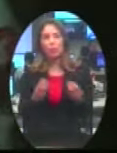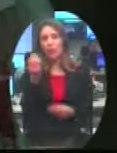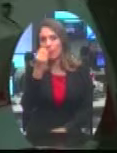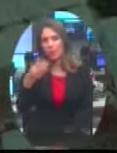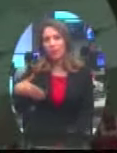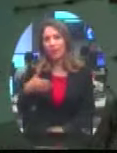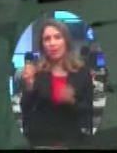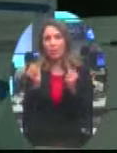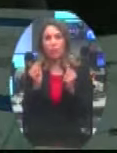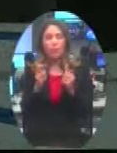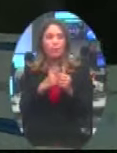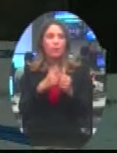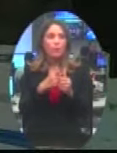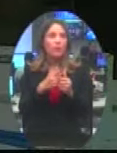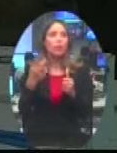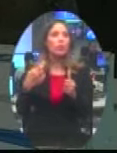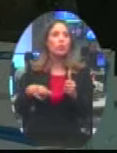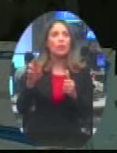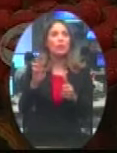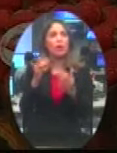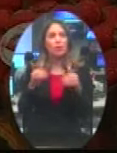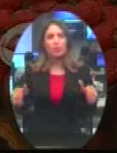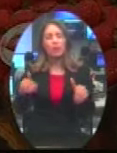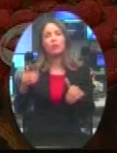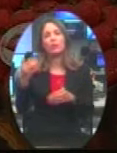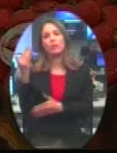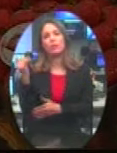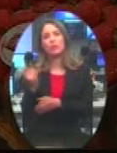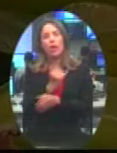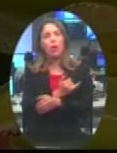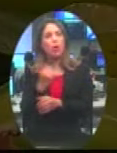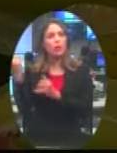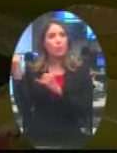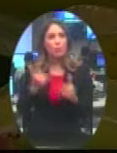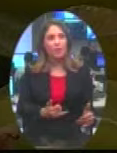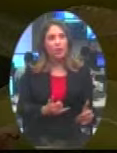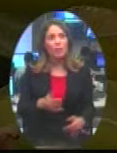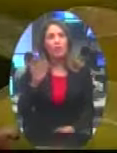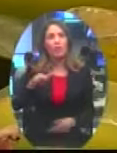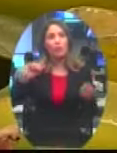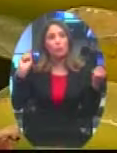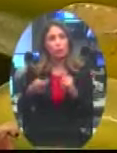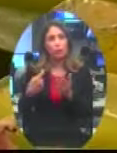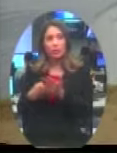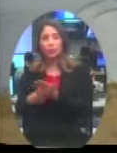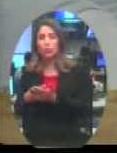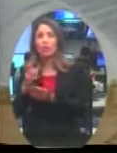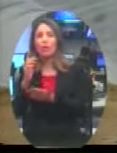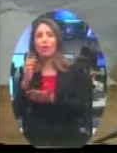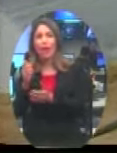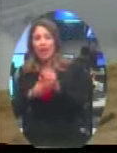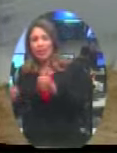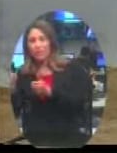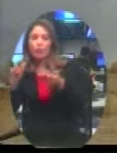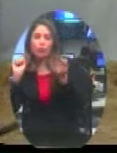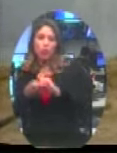הגדלת המכסות על ירקות קפואים מיובאים, ושינוי צורת סבסוד החקלאות מסבסוד עקיף לישיר. בבסיס התפיסה של